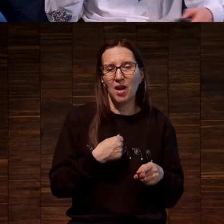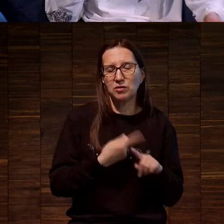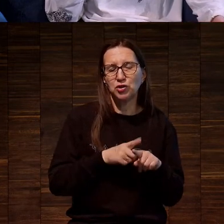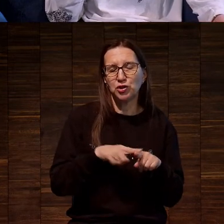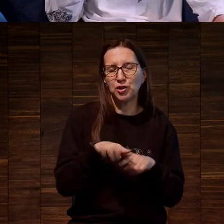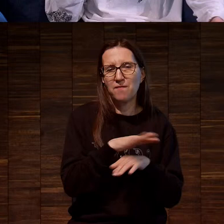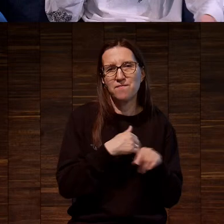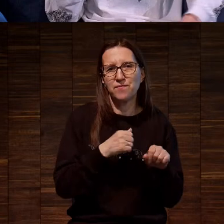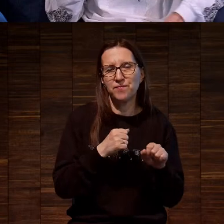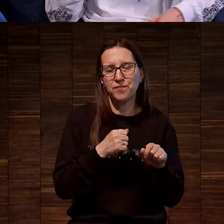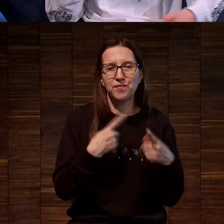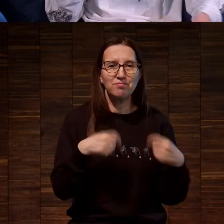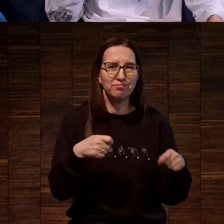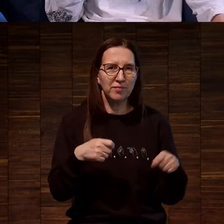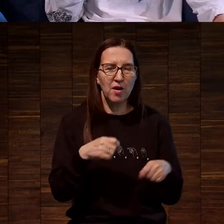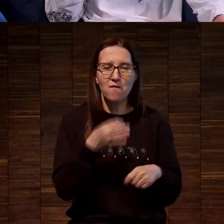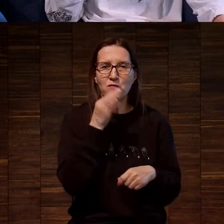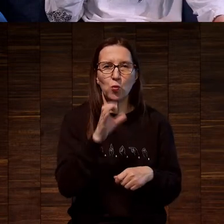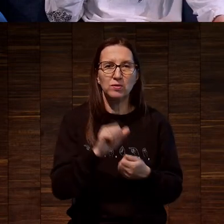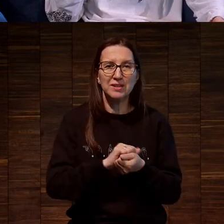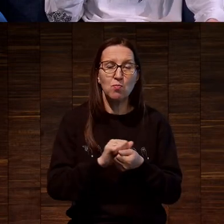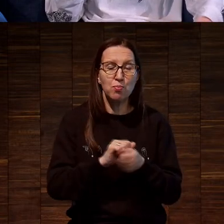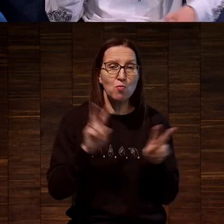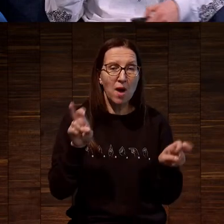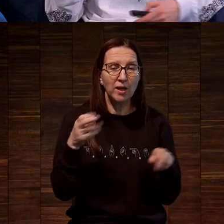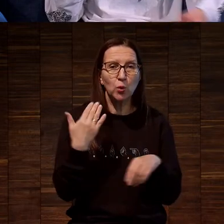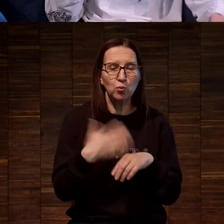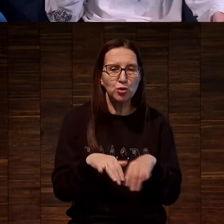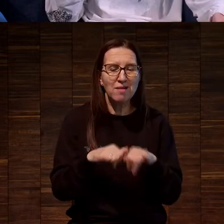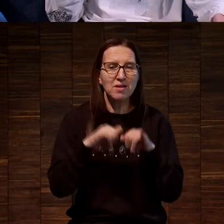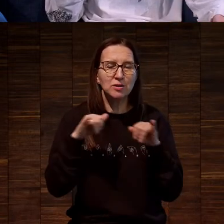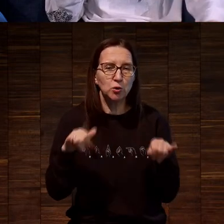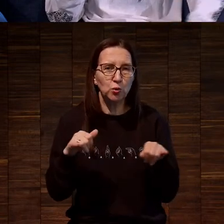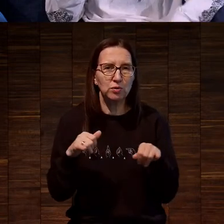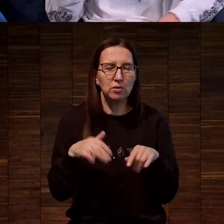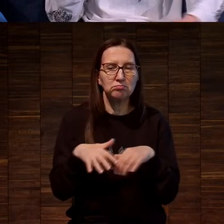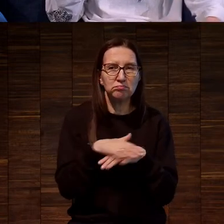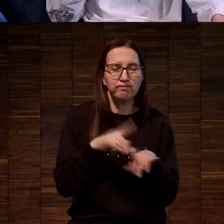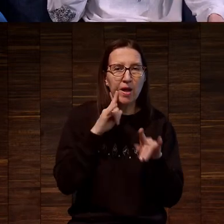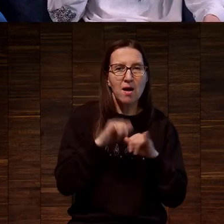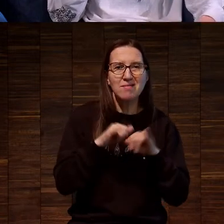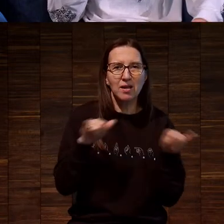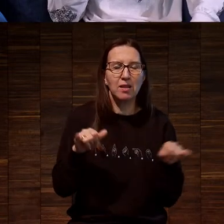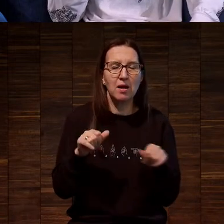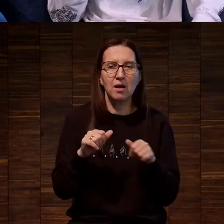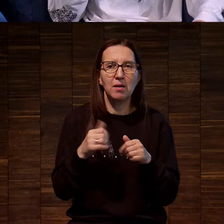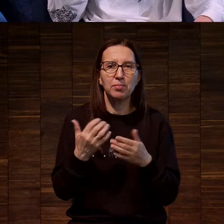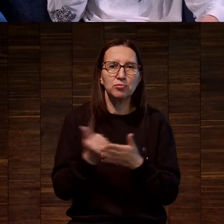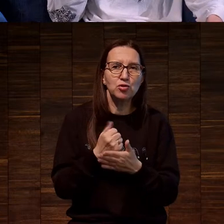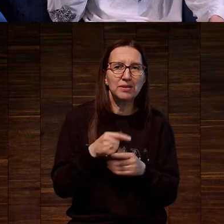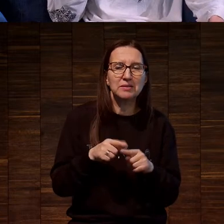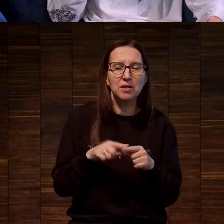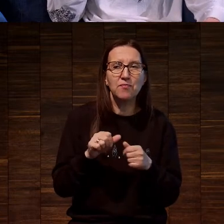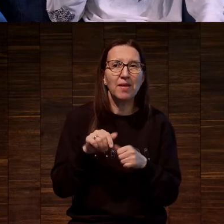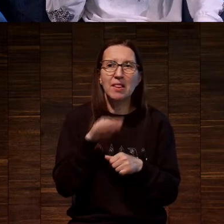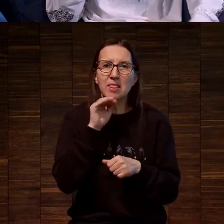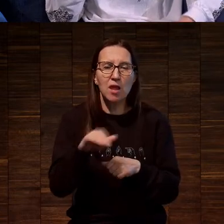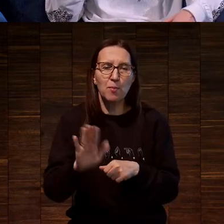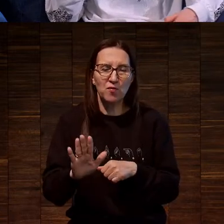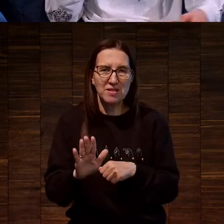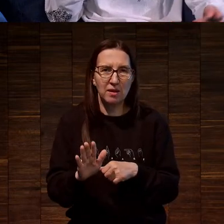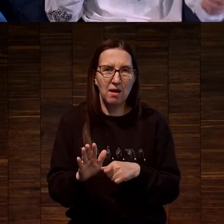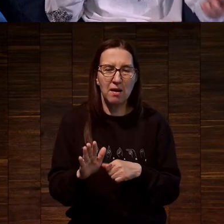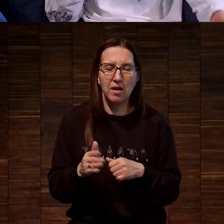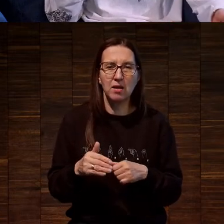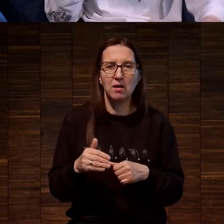супермаркета, растет этот рынок альтернативного искусства, тоже вне галерейный, вне кураторский, вне профессиональный,